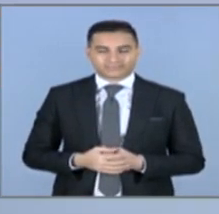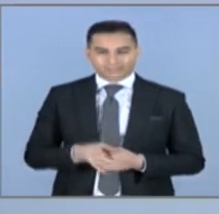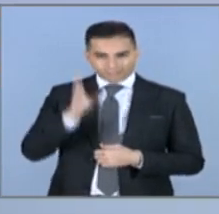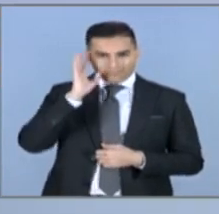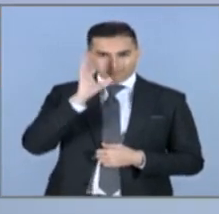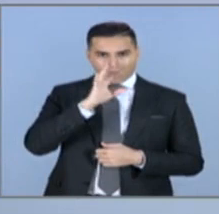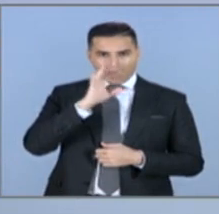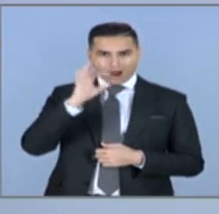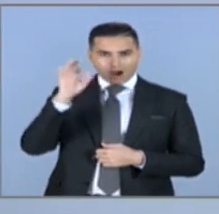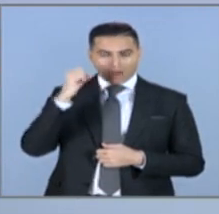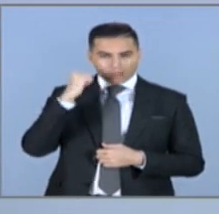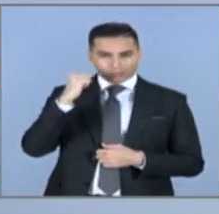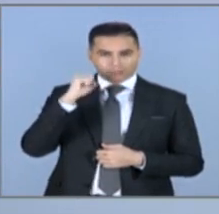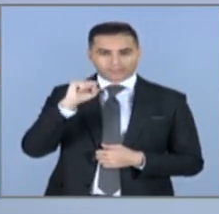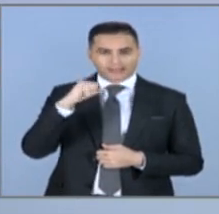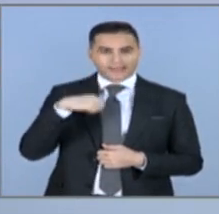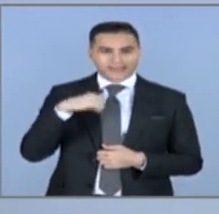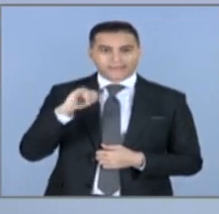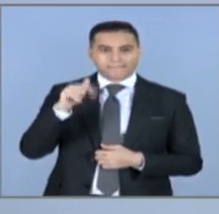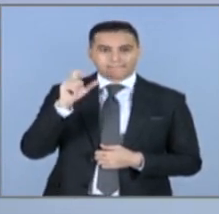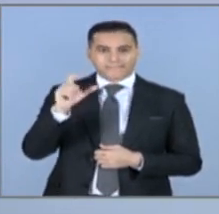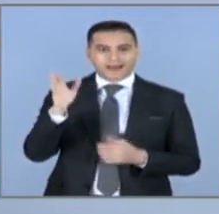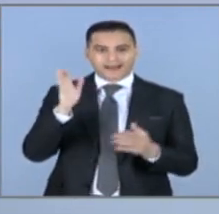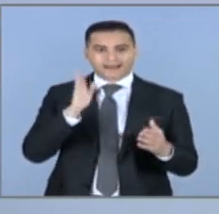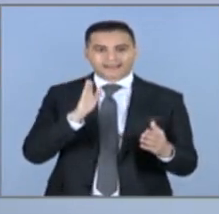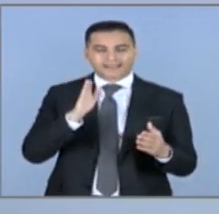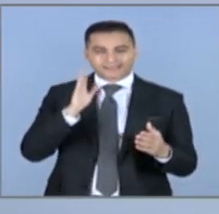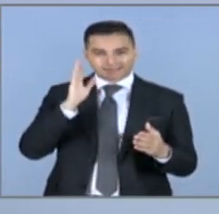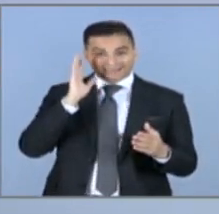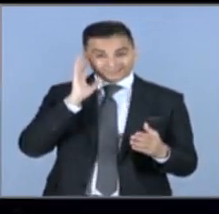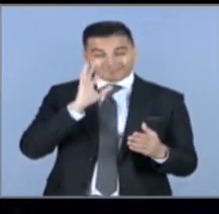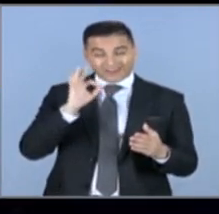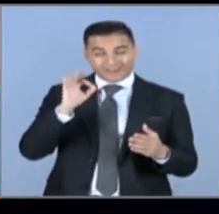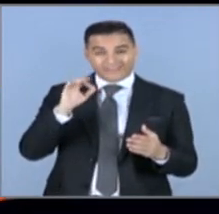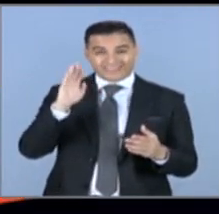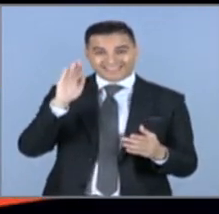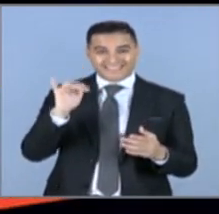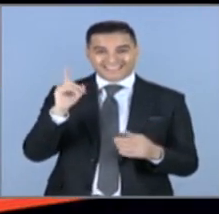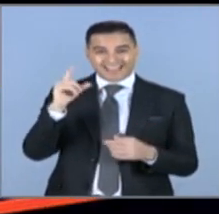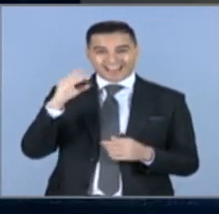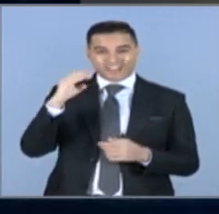أسطورة مان سيتي سيرجيو أجويرو. أجويرو. أرضك.